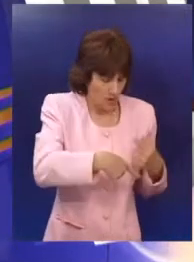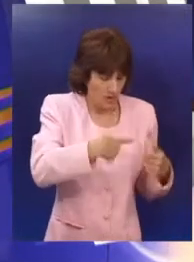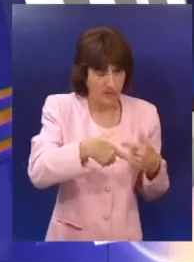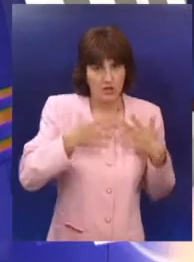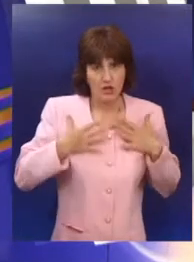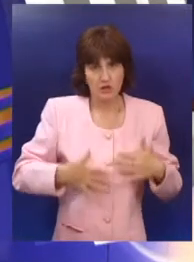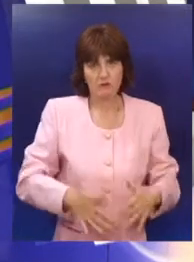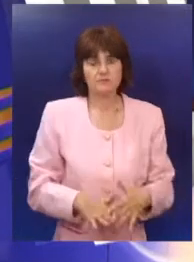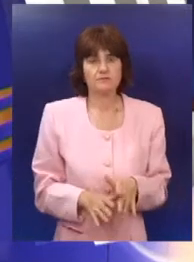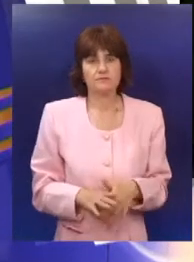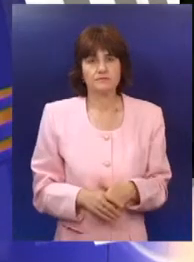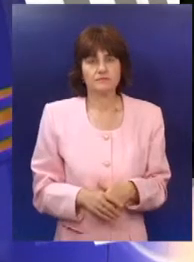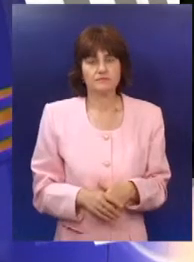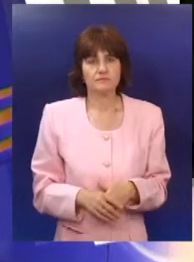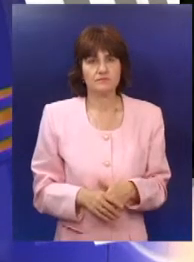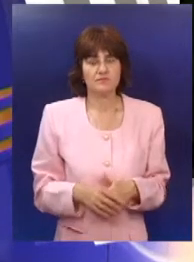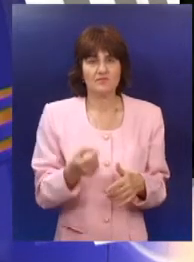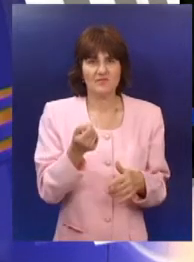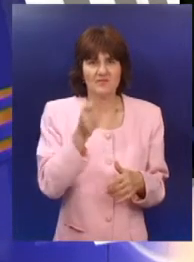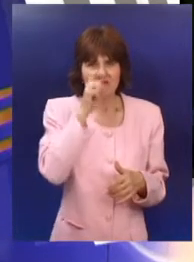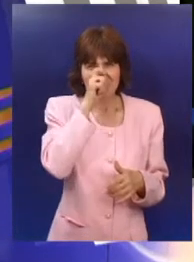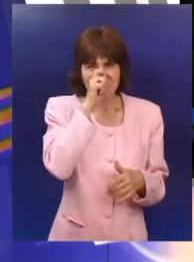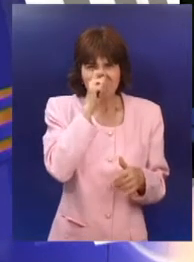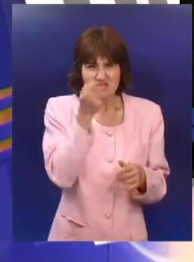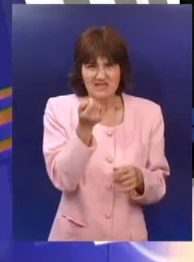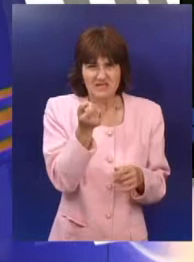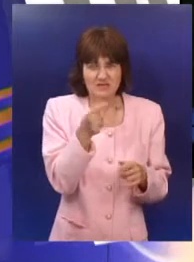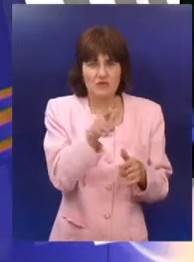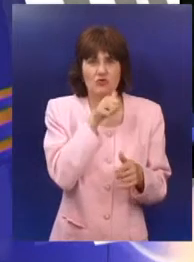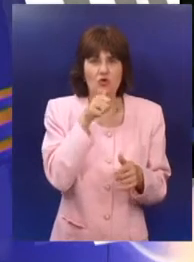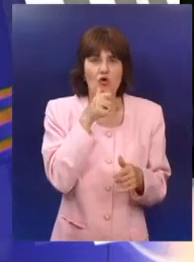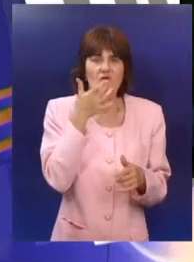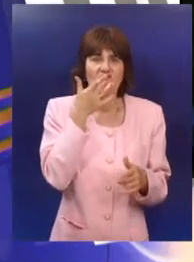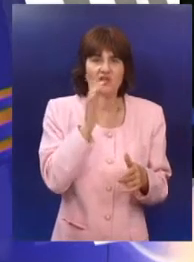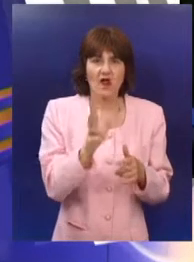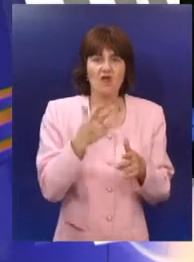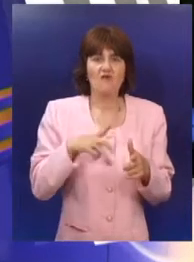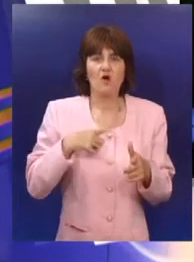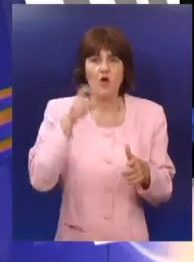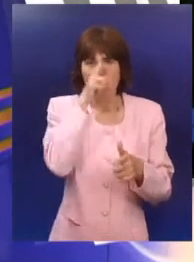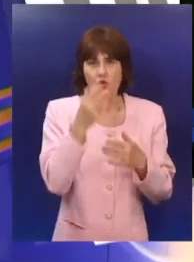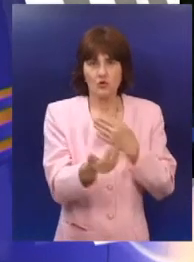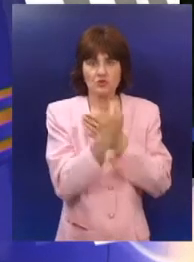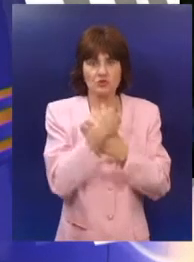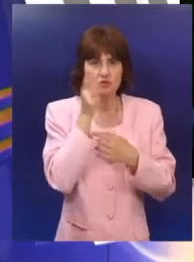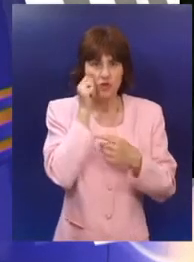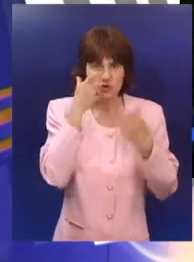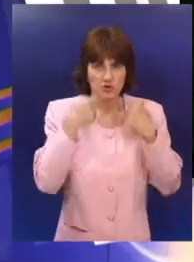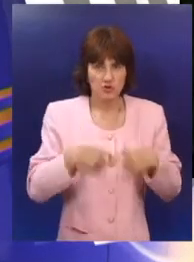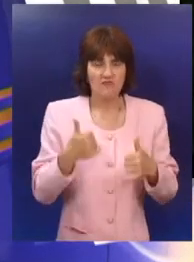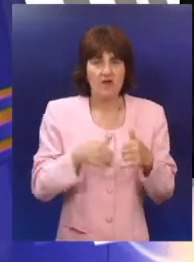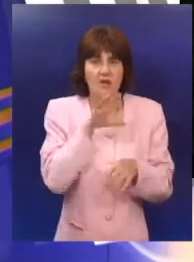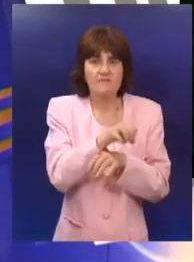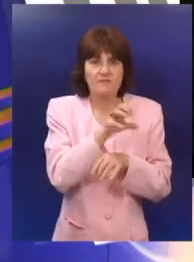eventualne promjene na koži. Krpelji paratiziraju na toplokrvnim životinjama i ljudima. Kada se nađu na životinji